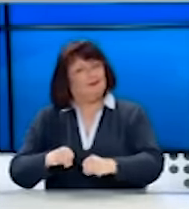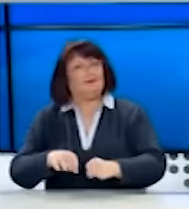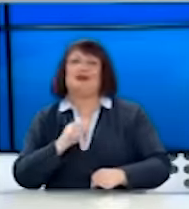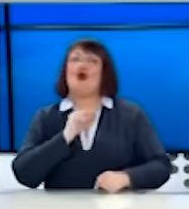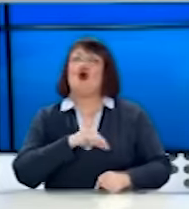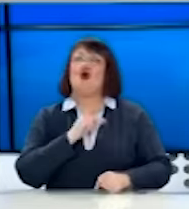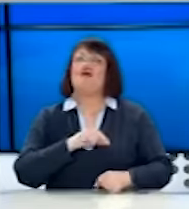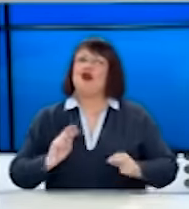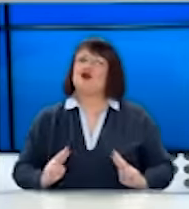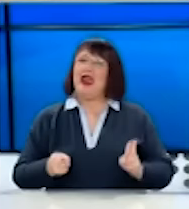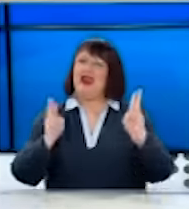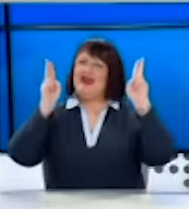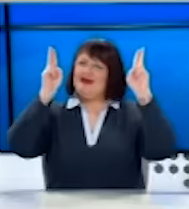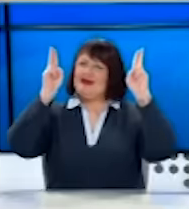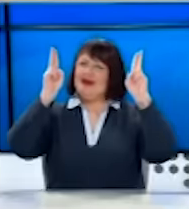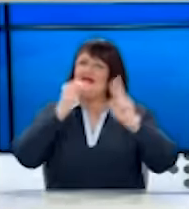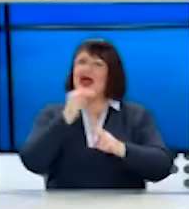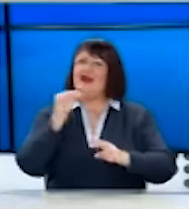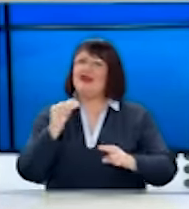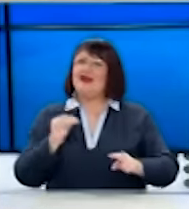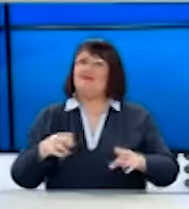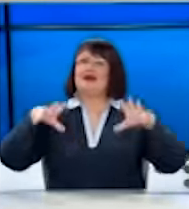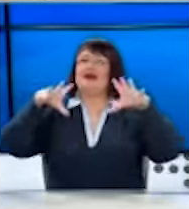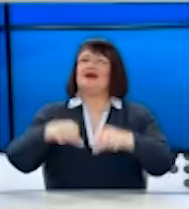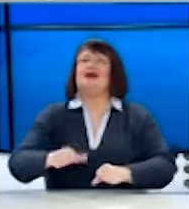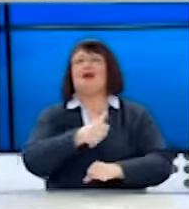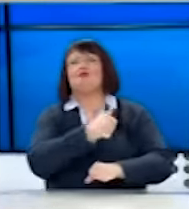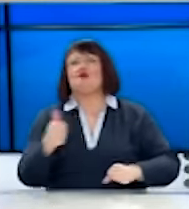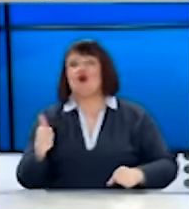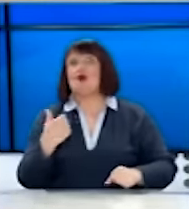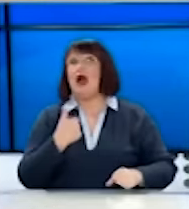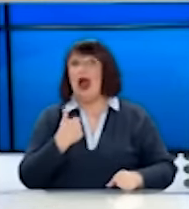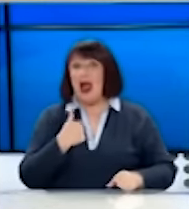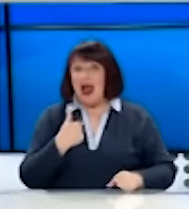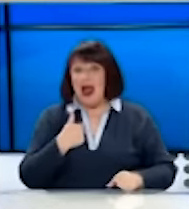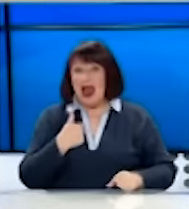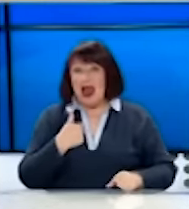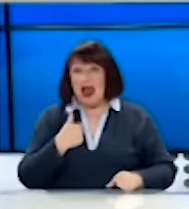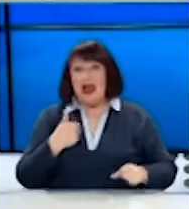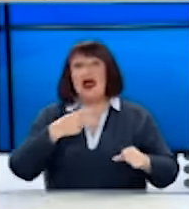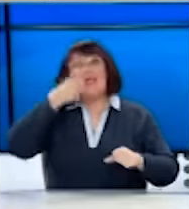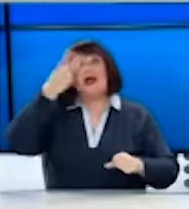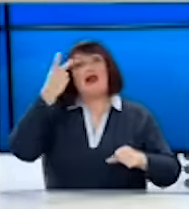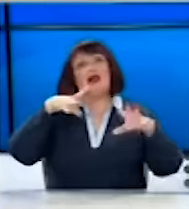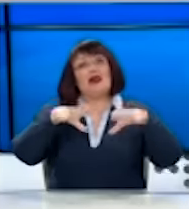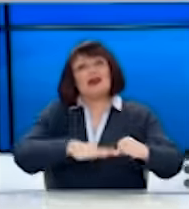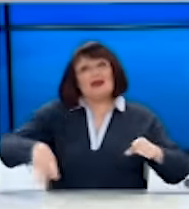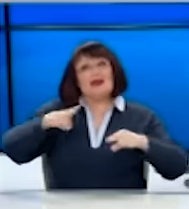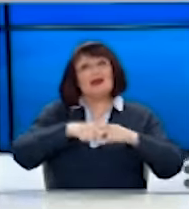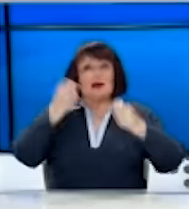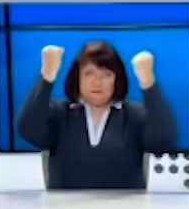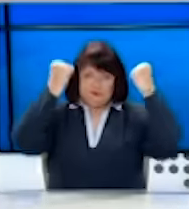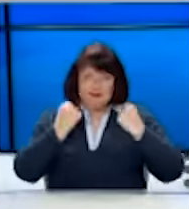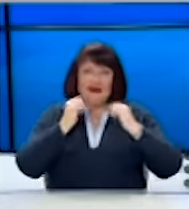ωφέλιμες για ενεργειακά και άλλα μονοπόλια, επιζήμιες όμως για τα κυριαρχικά δικαιώματα της χώρας,